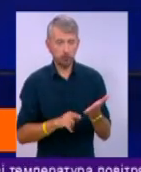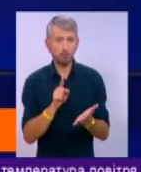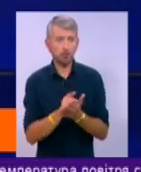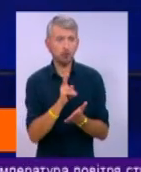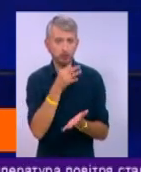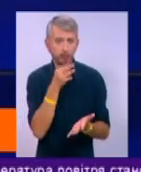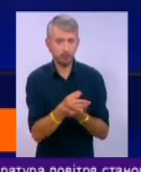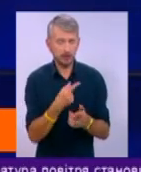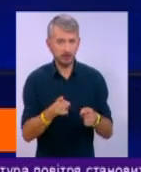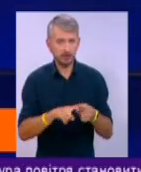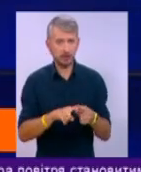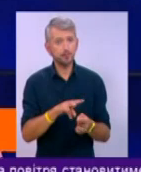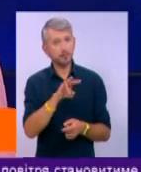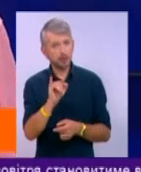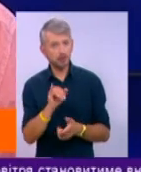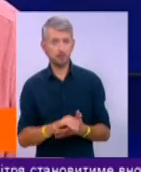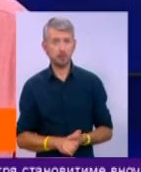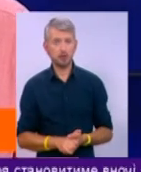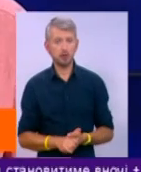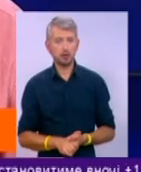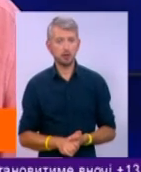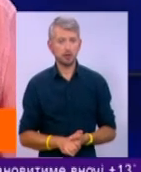понести відповідальність за це? Ні.